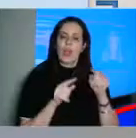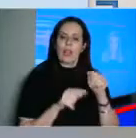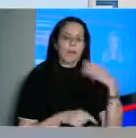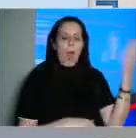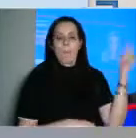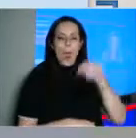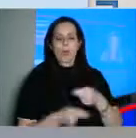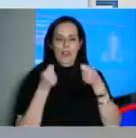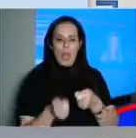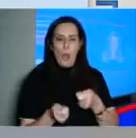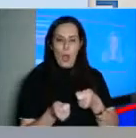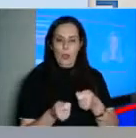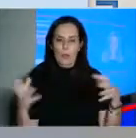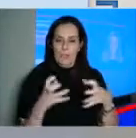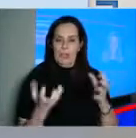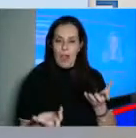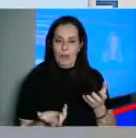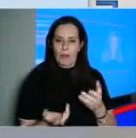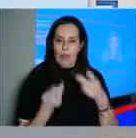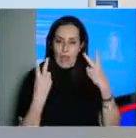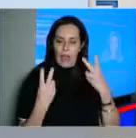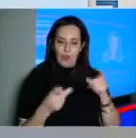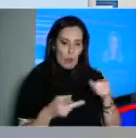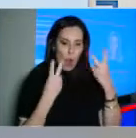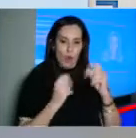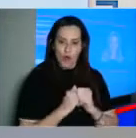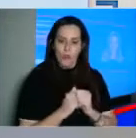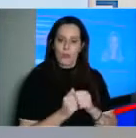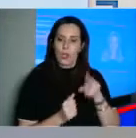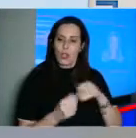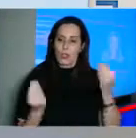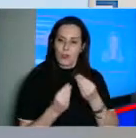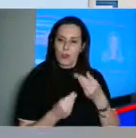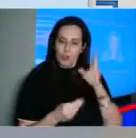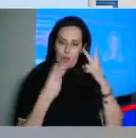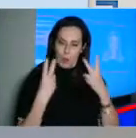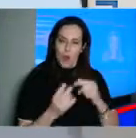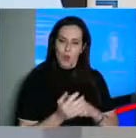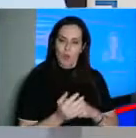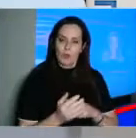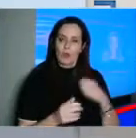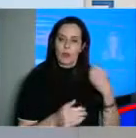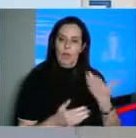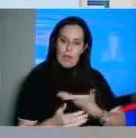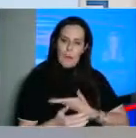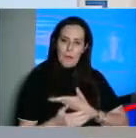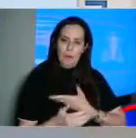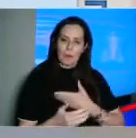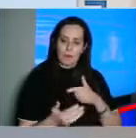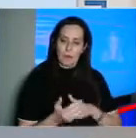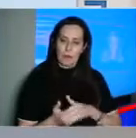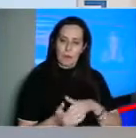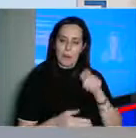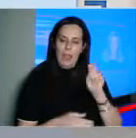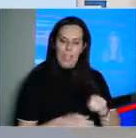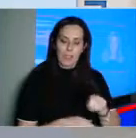מבחוץ ולכפות על מגזר שלם, ערך שלך הוא חשוב. יש להם דברים יותר חשובים להשיג, לפחות בבית